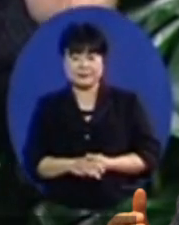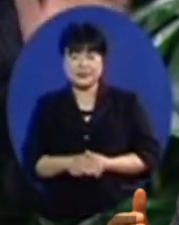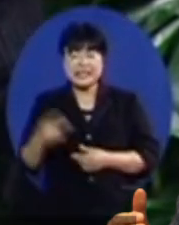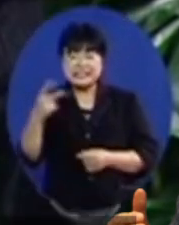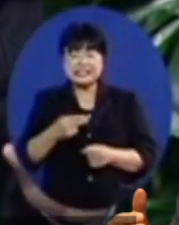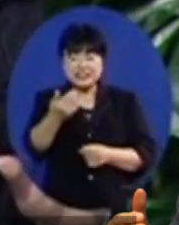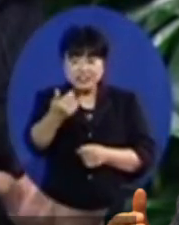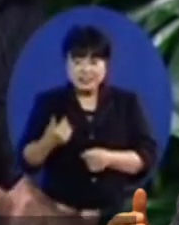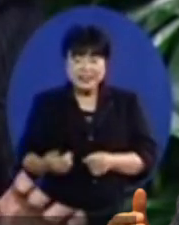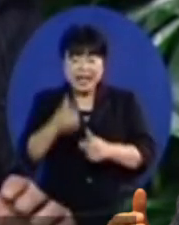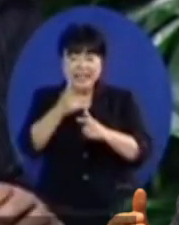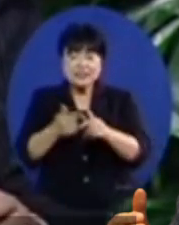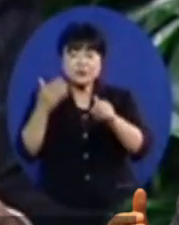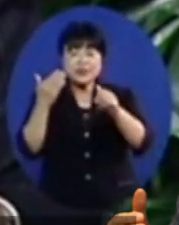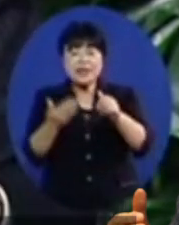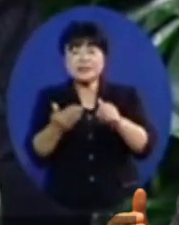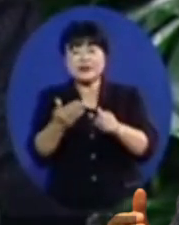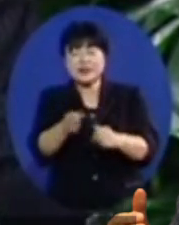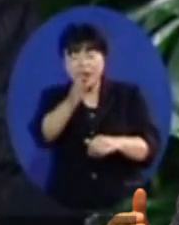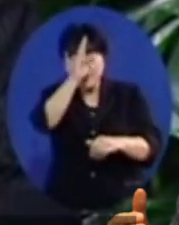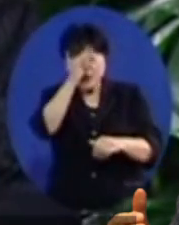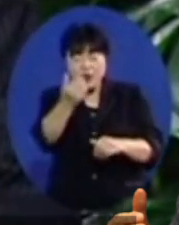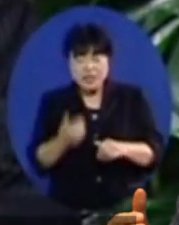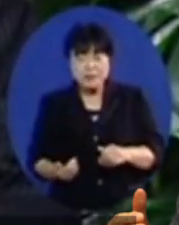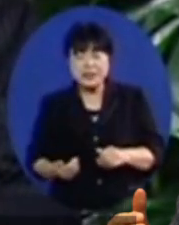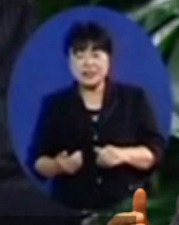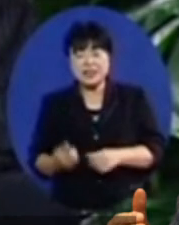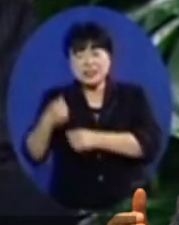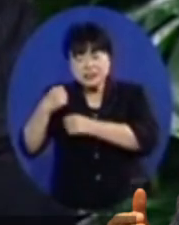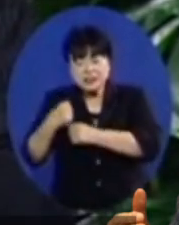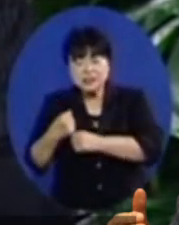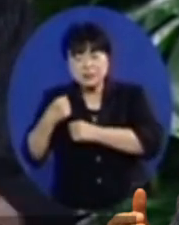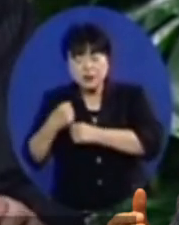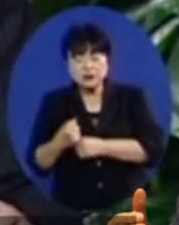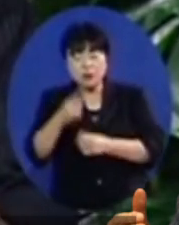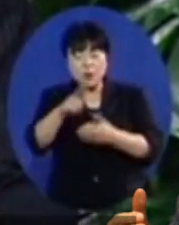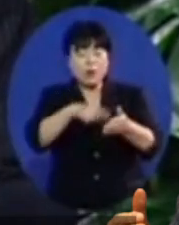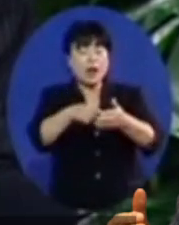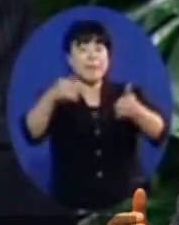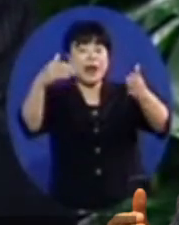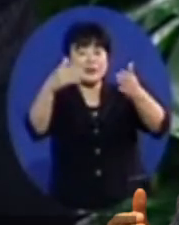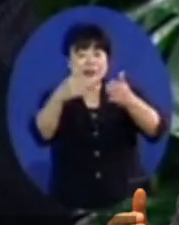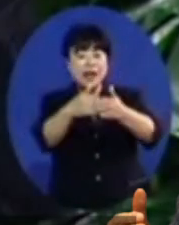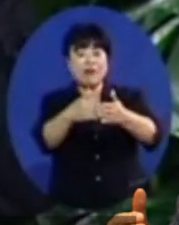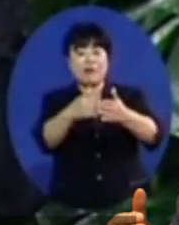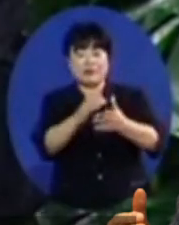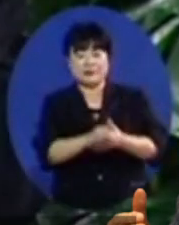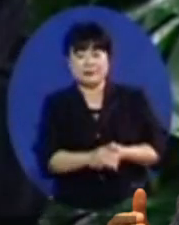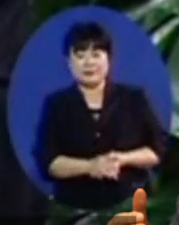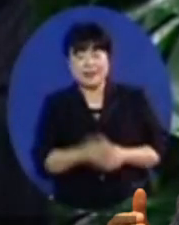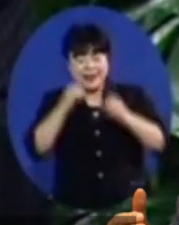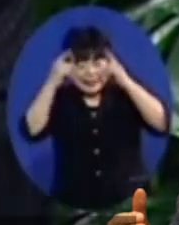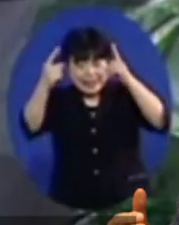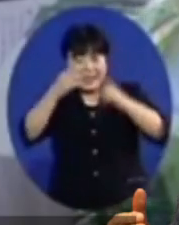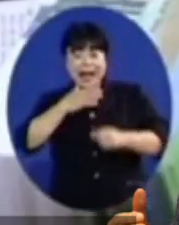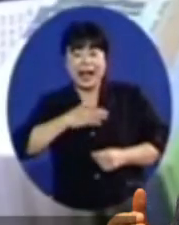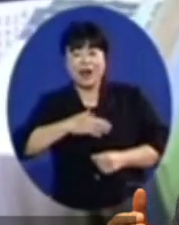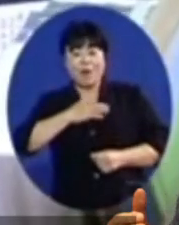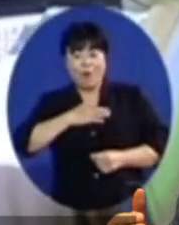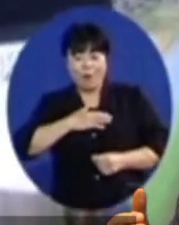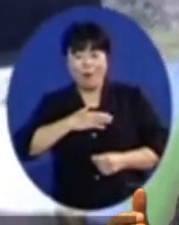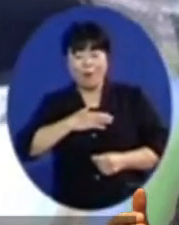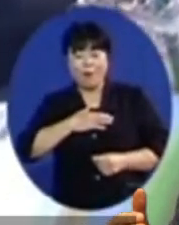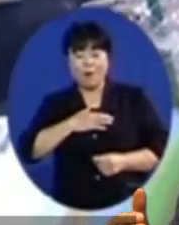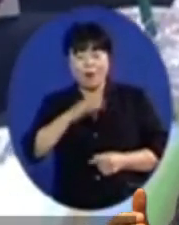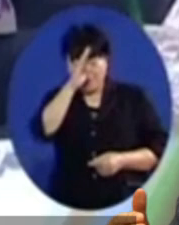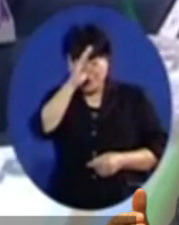2000년 전에 예수님이 내 병을 이미 짊어지고 다 청산했다는 것을 내가 깨달아 알고 내가